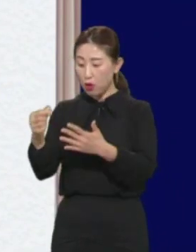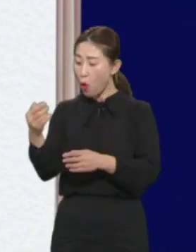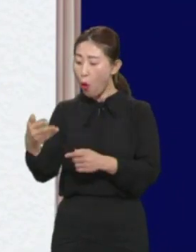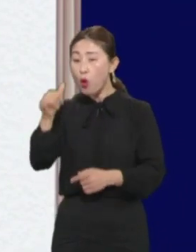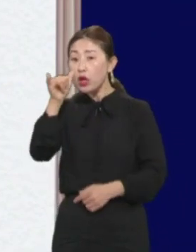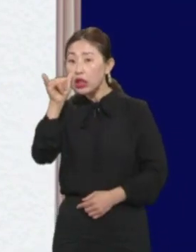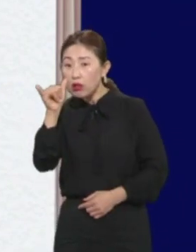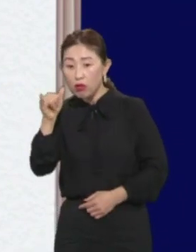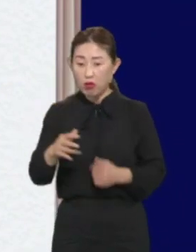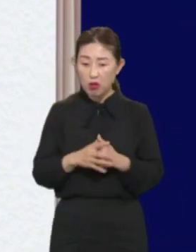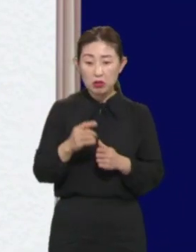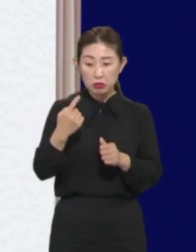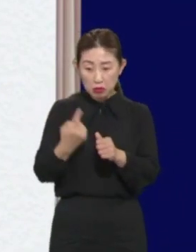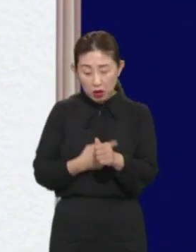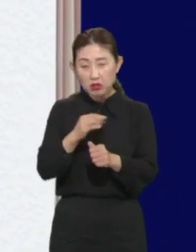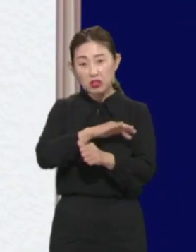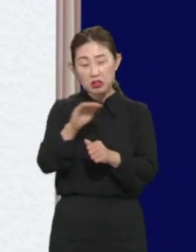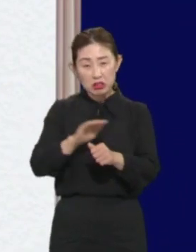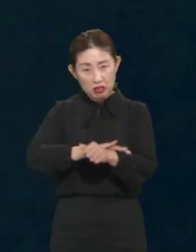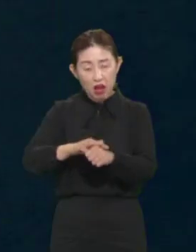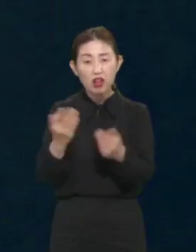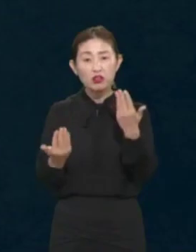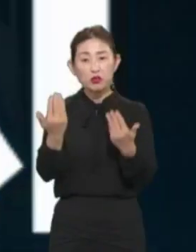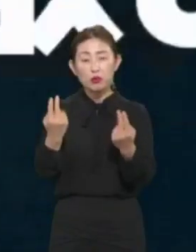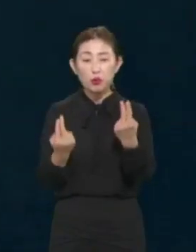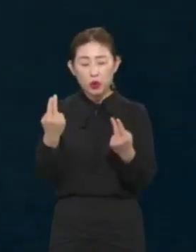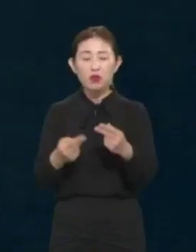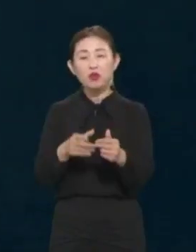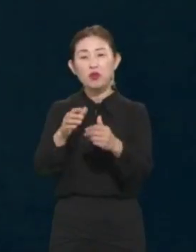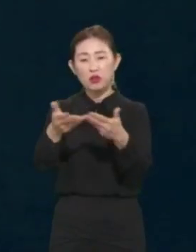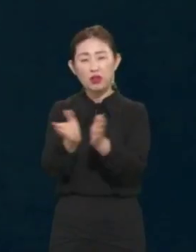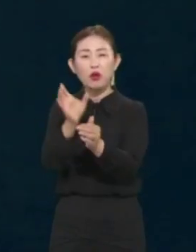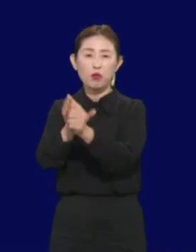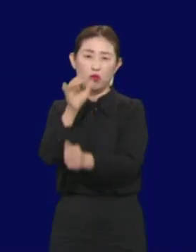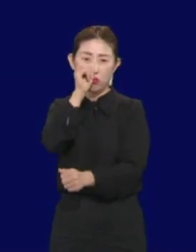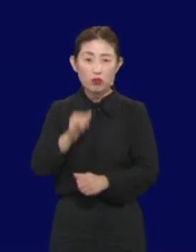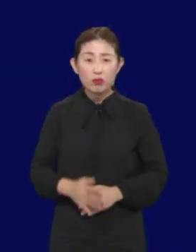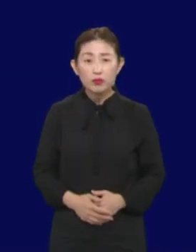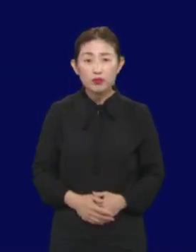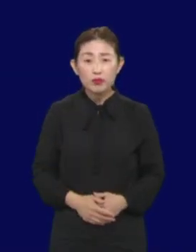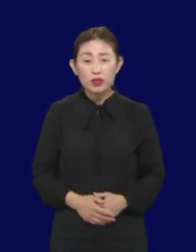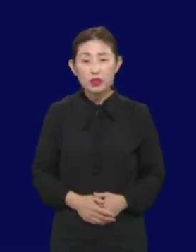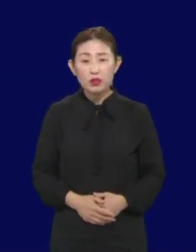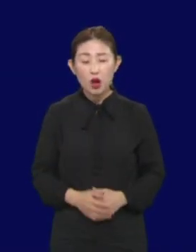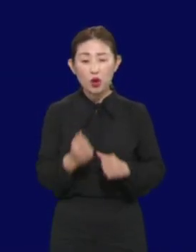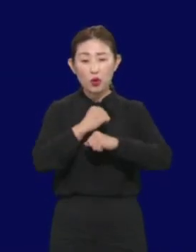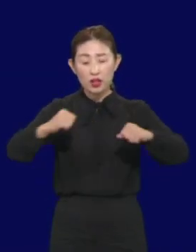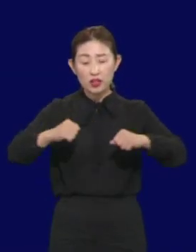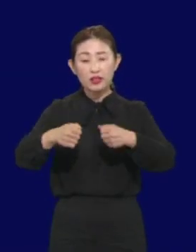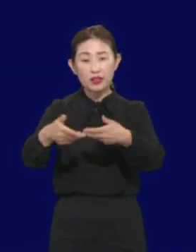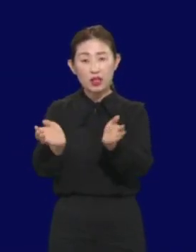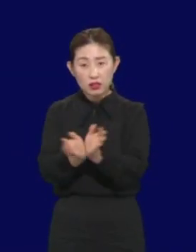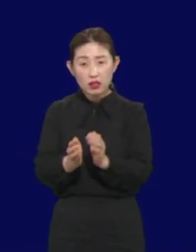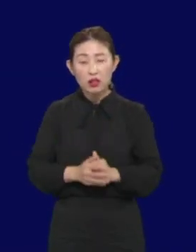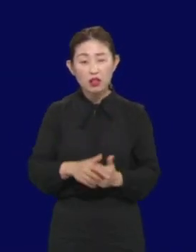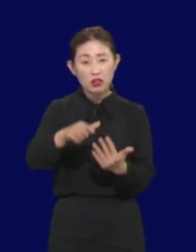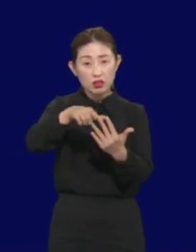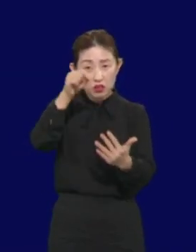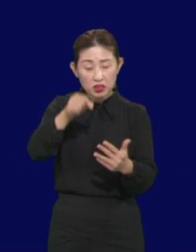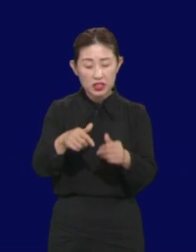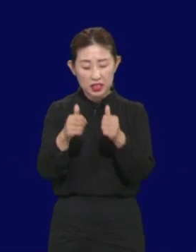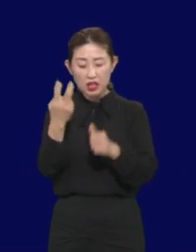불필요한 위탁을 사전에 차단하고 있습니다. 대부분 광역자치단체는 선정과